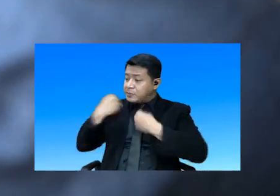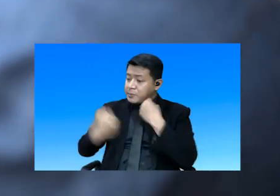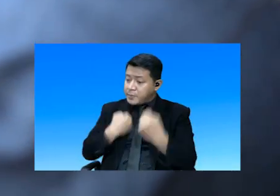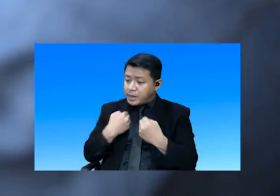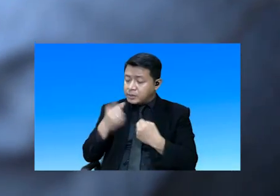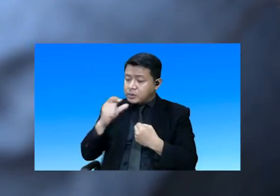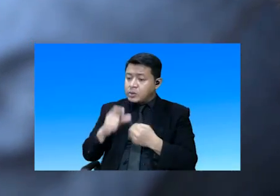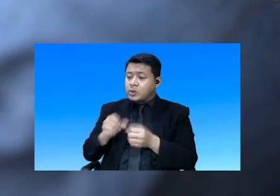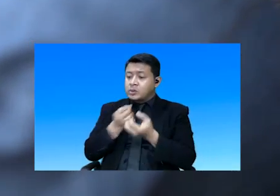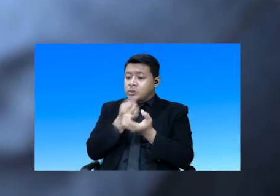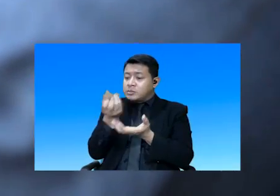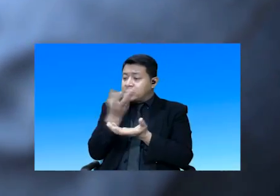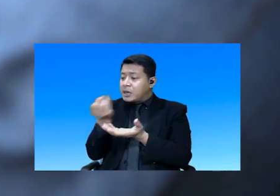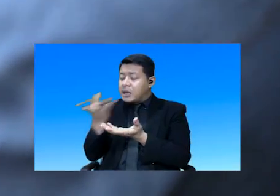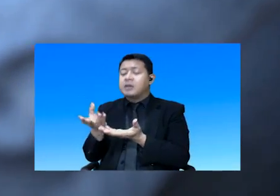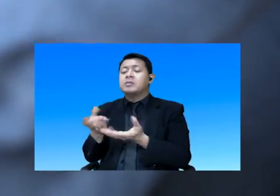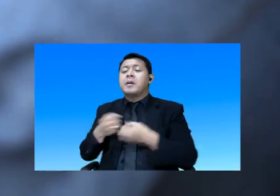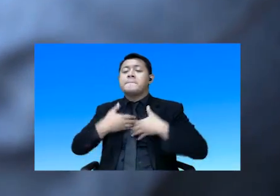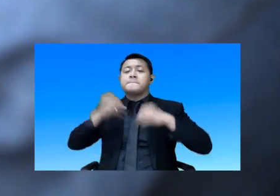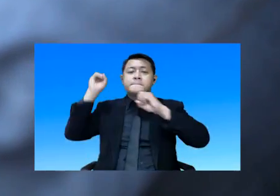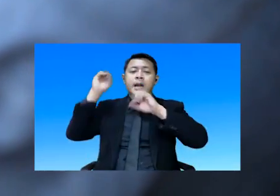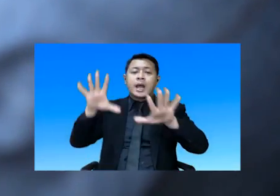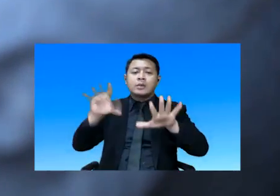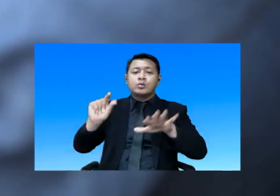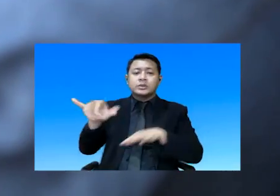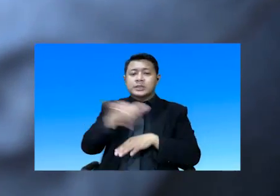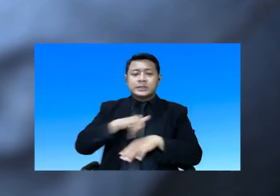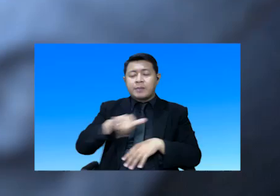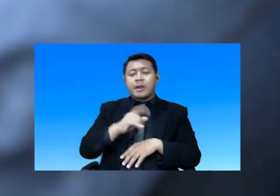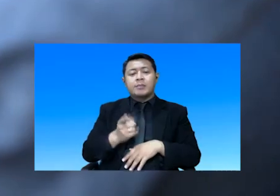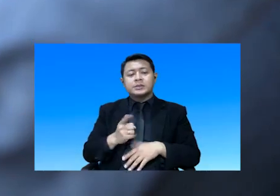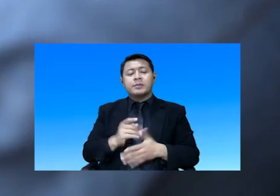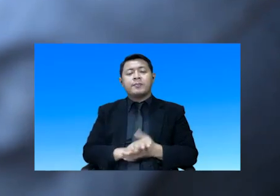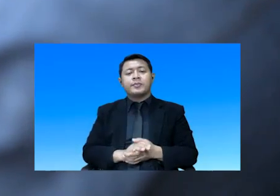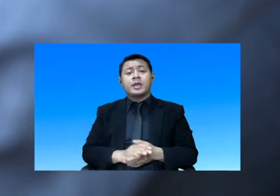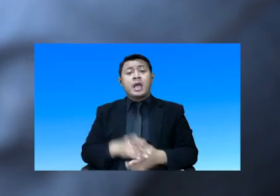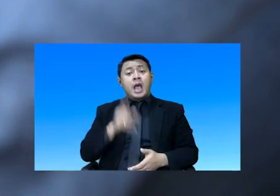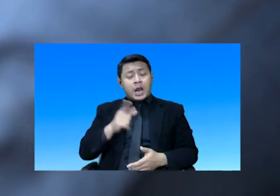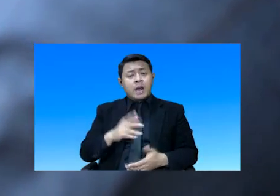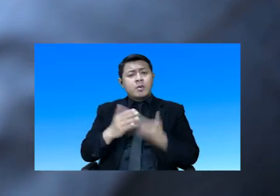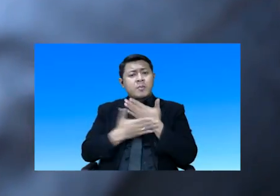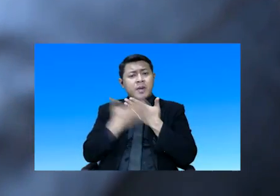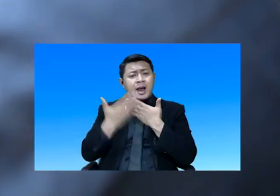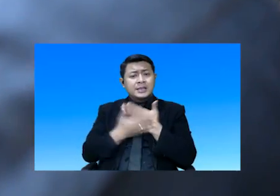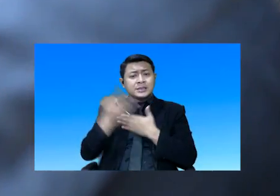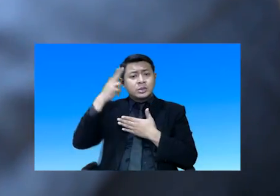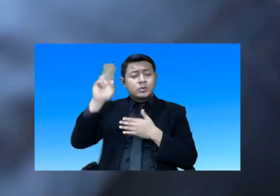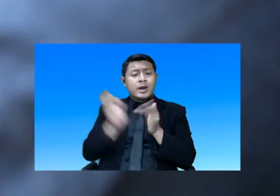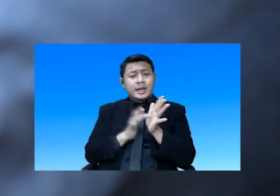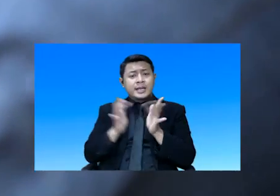untuk menebarkan berkat untuk sesama. Karena artinya kamu mengasihi Tuhan Yesus dan Bunda